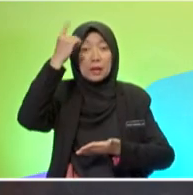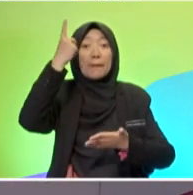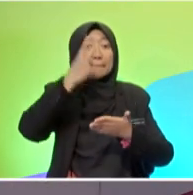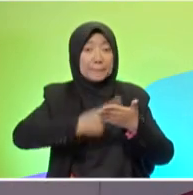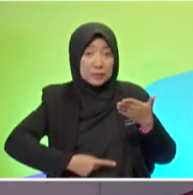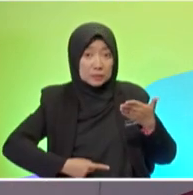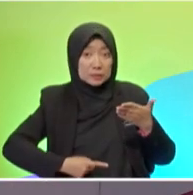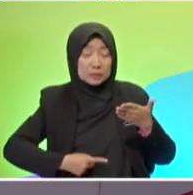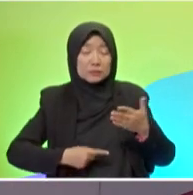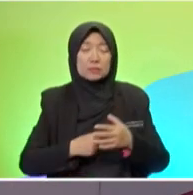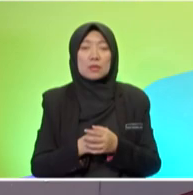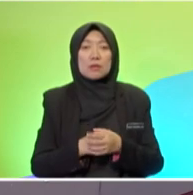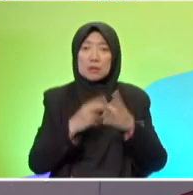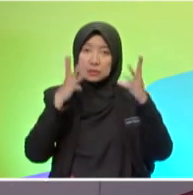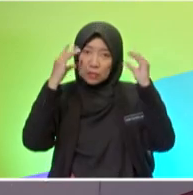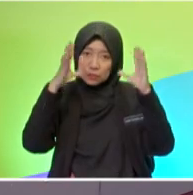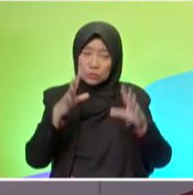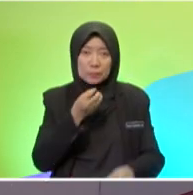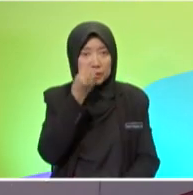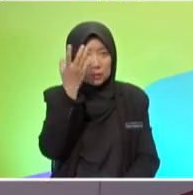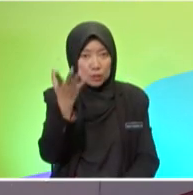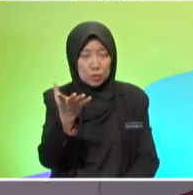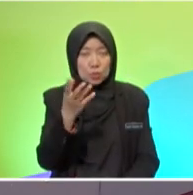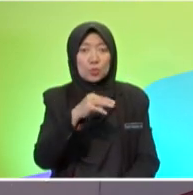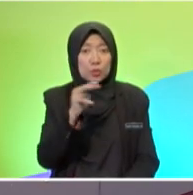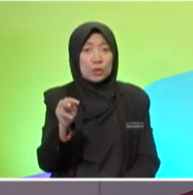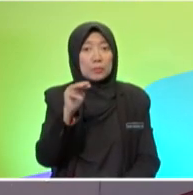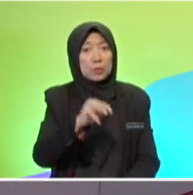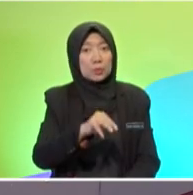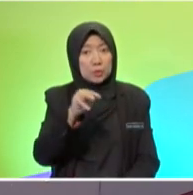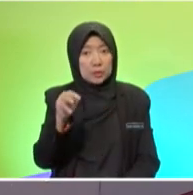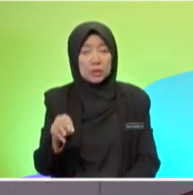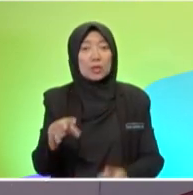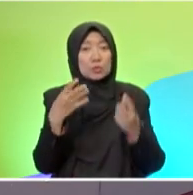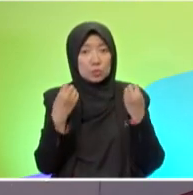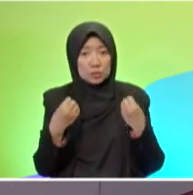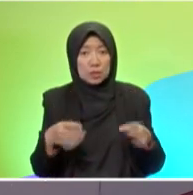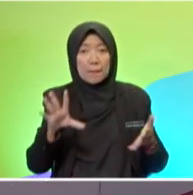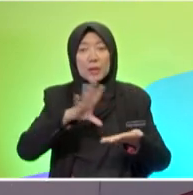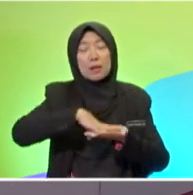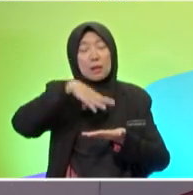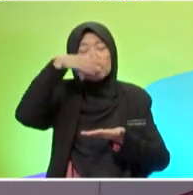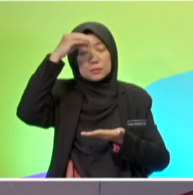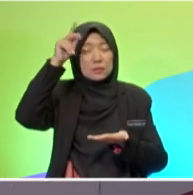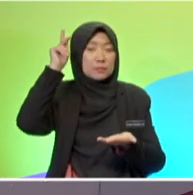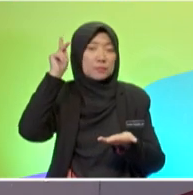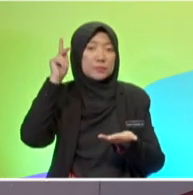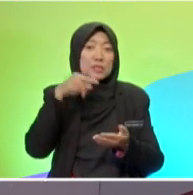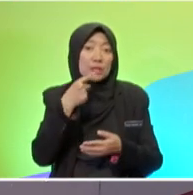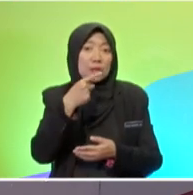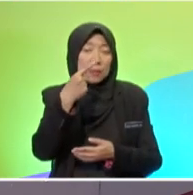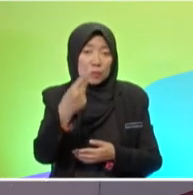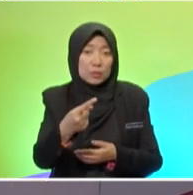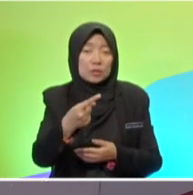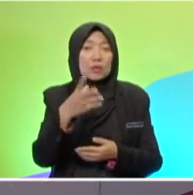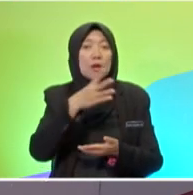baik. Untuk hari ini murid-murid cikgu di rumah dan Kak Mira belajar menyatakan nombor ataupun sebut nombor